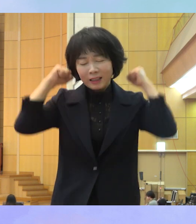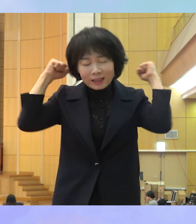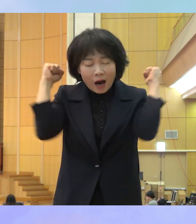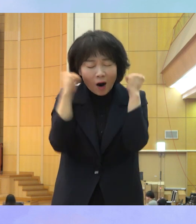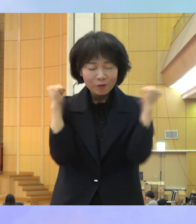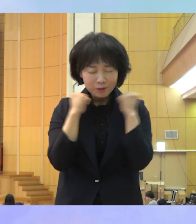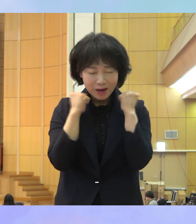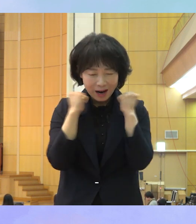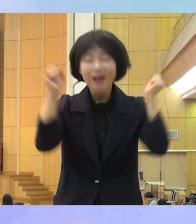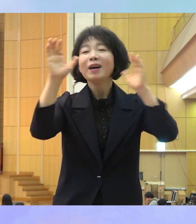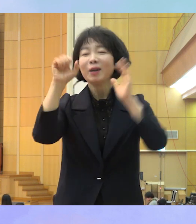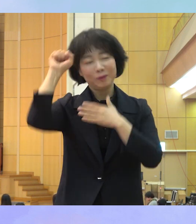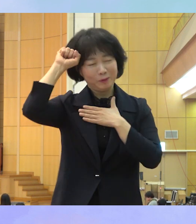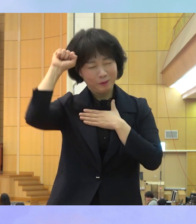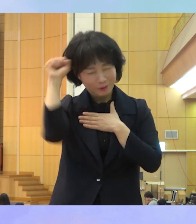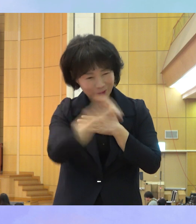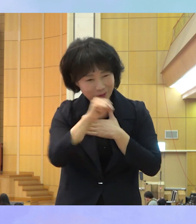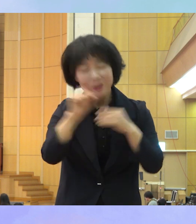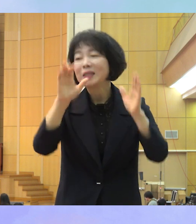그때는